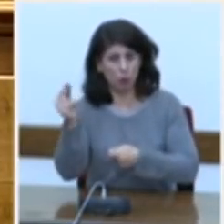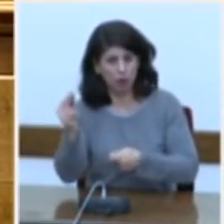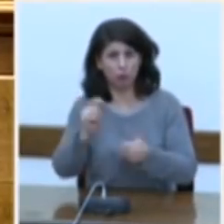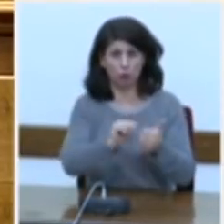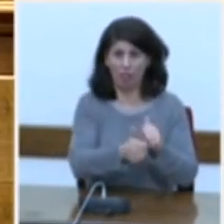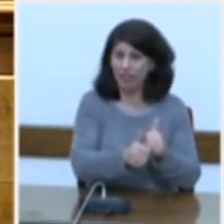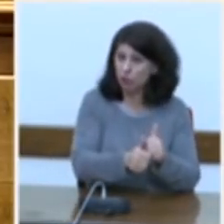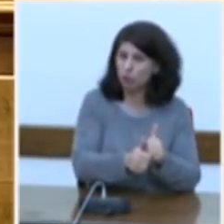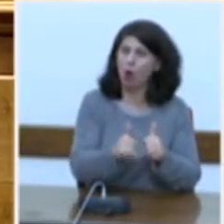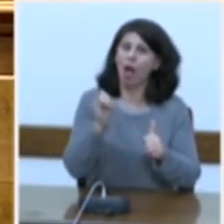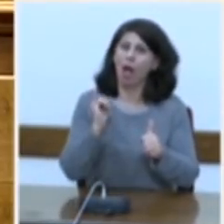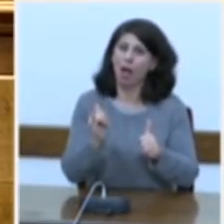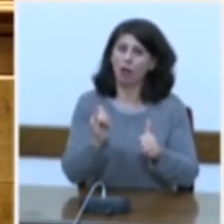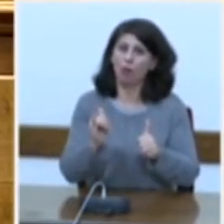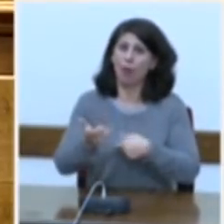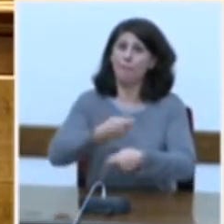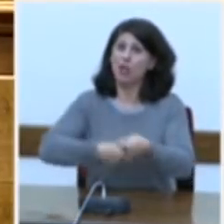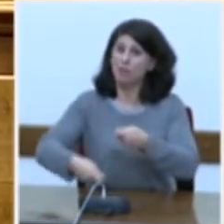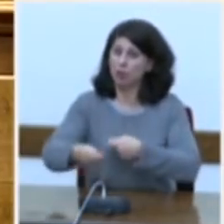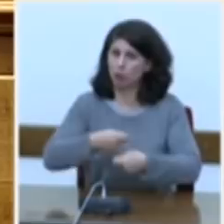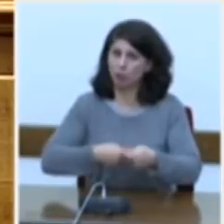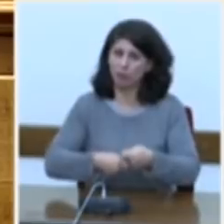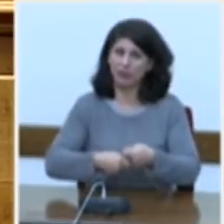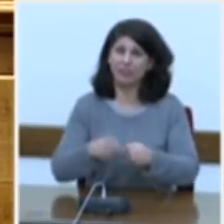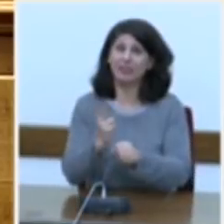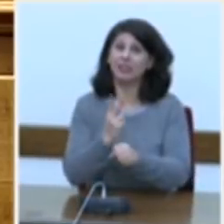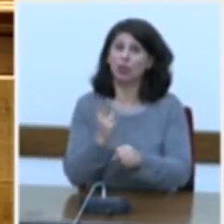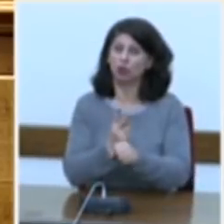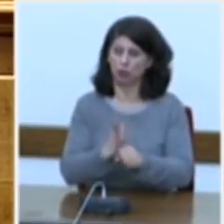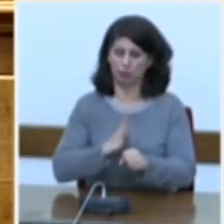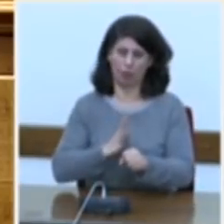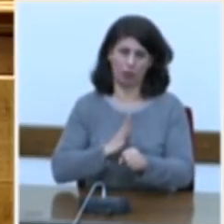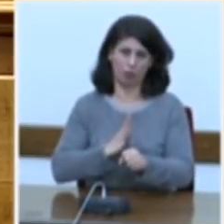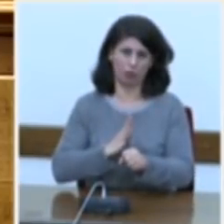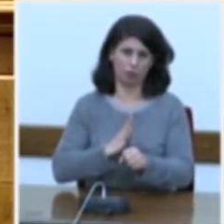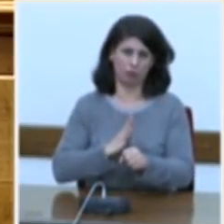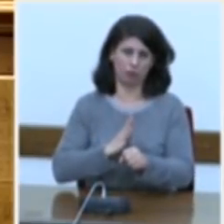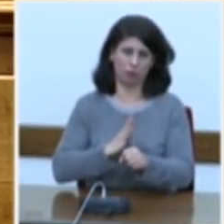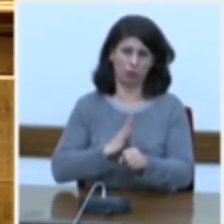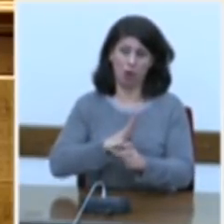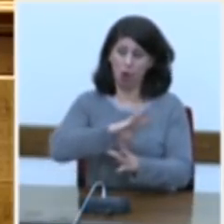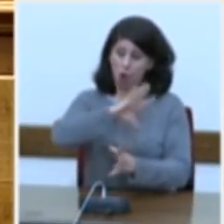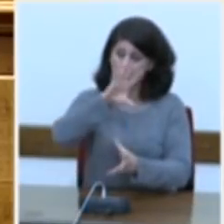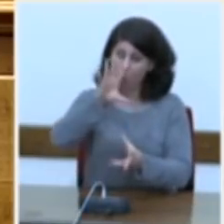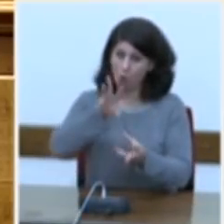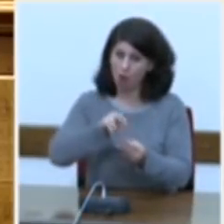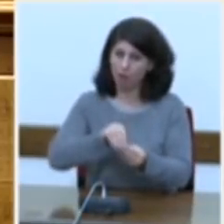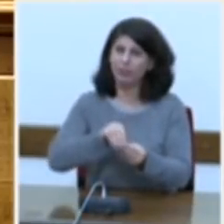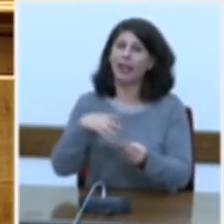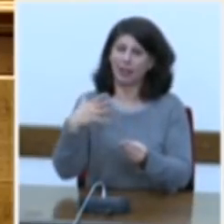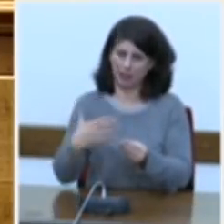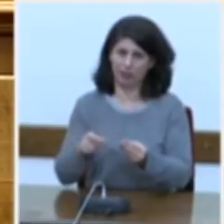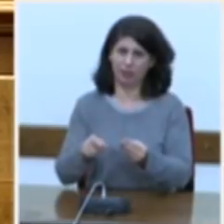αθλητισμού, ακόμα και η εμπορευματοποίηση της σεξουαλικότητας του ανθρώπου. Όλα αυτά αποτελούν